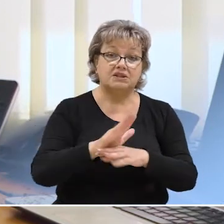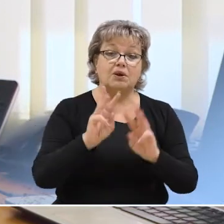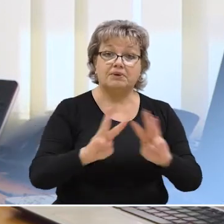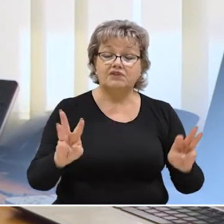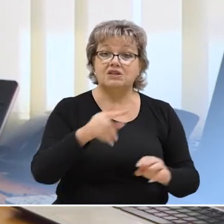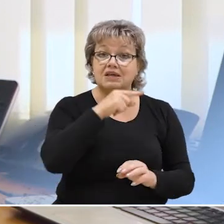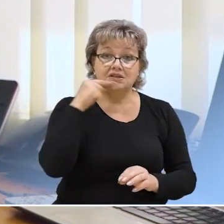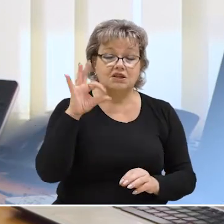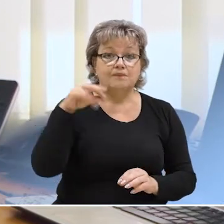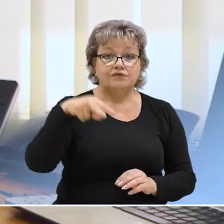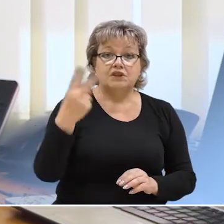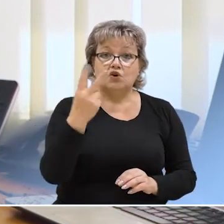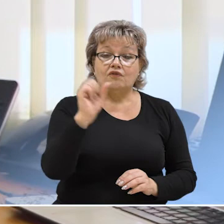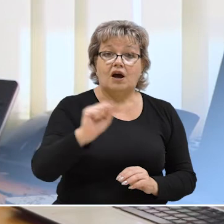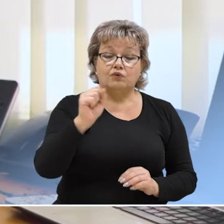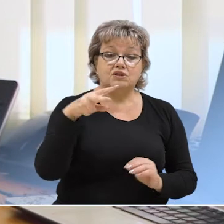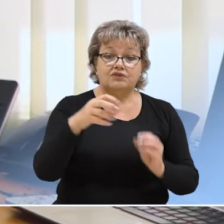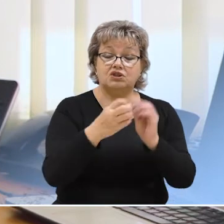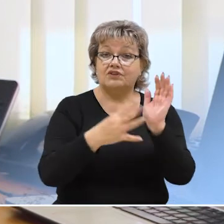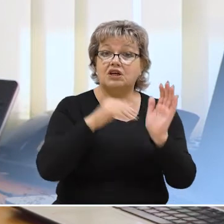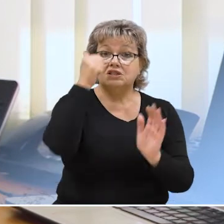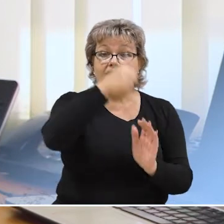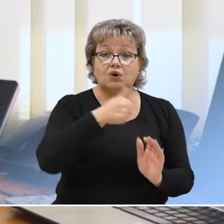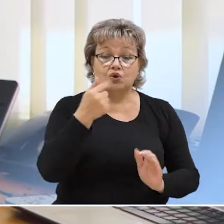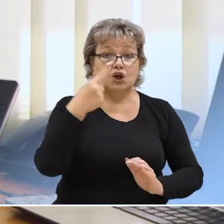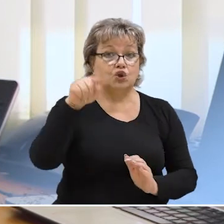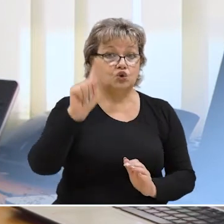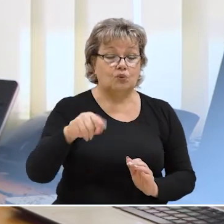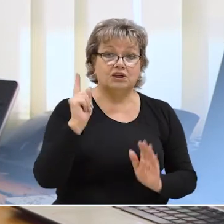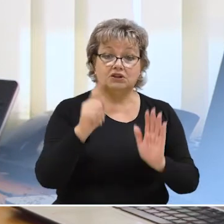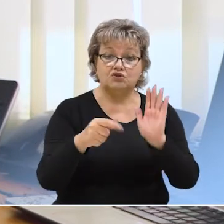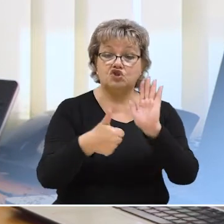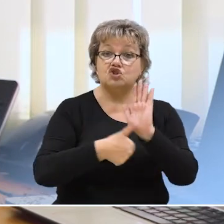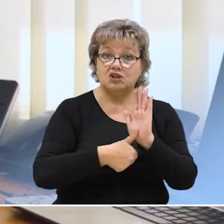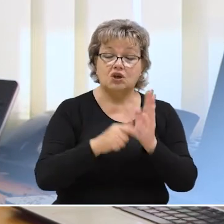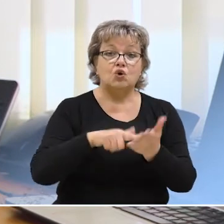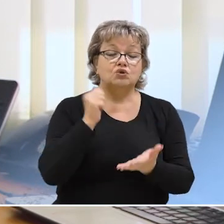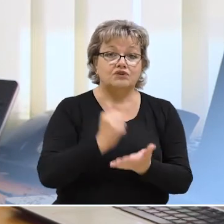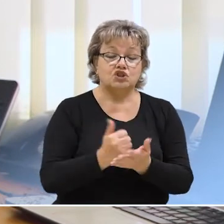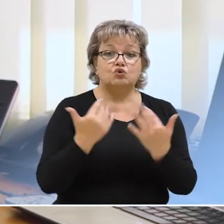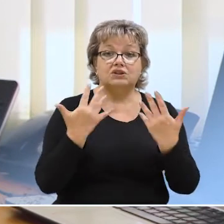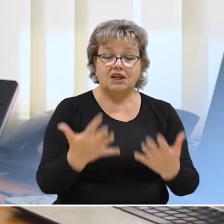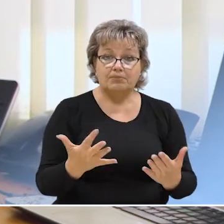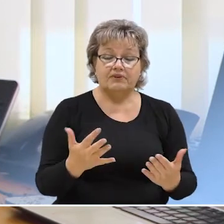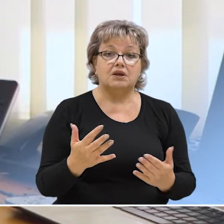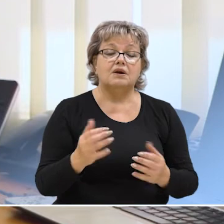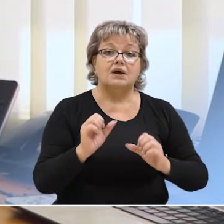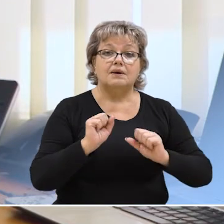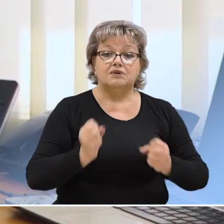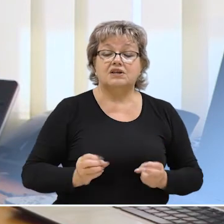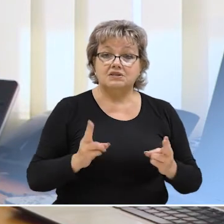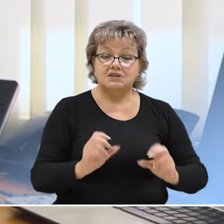года постановлением правительства России от 2 августа 2019 года номер 1006 утверждены